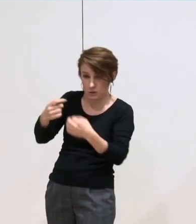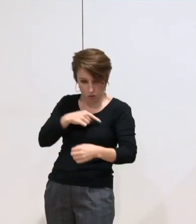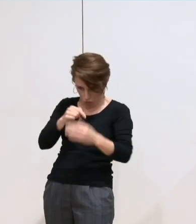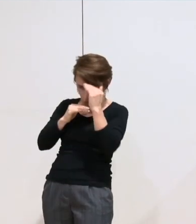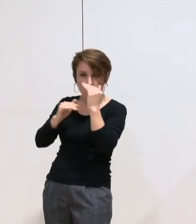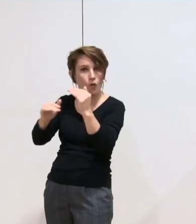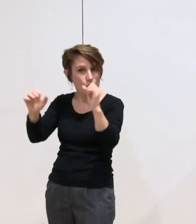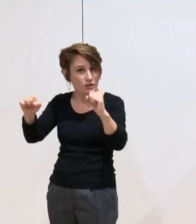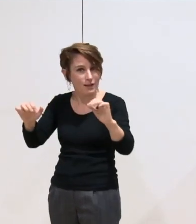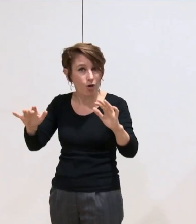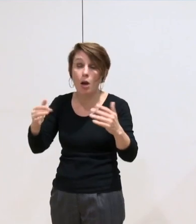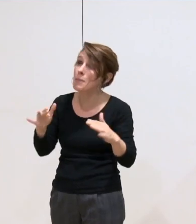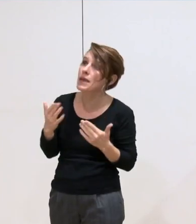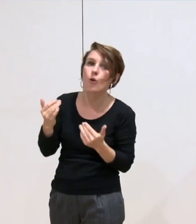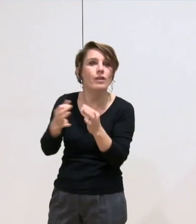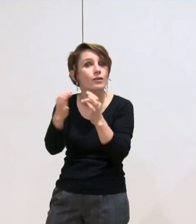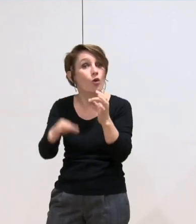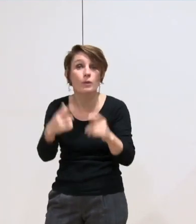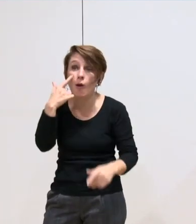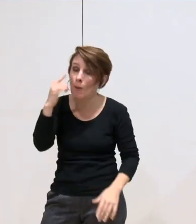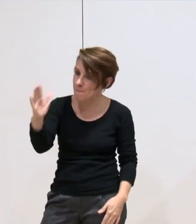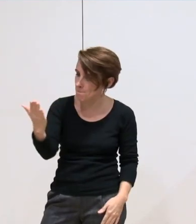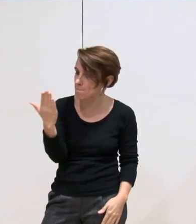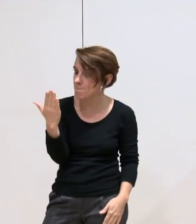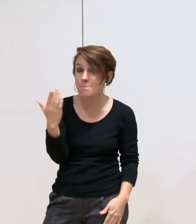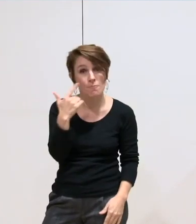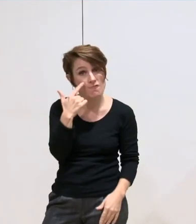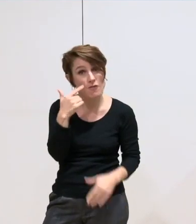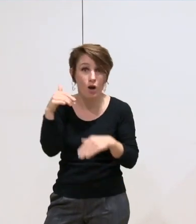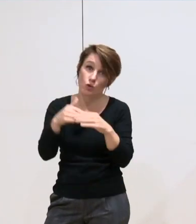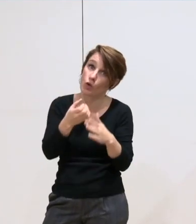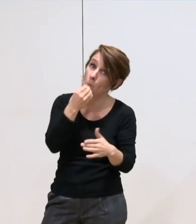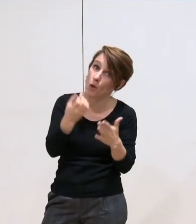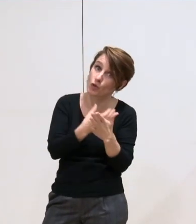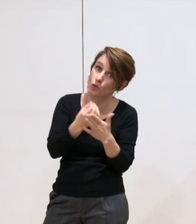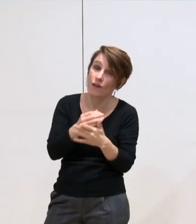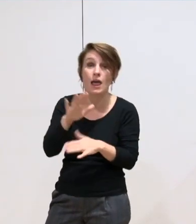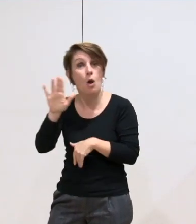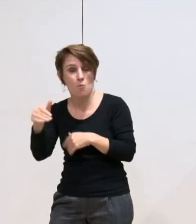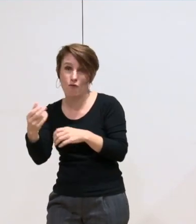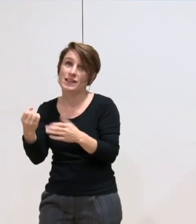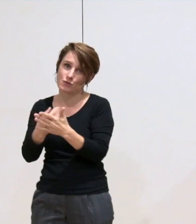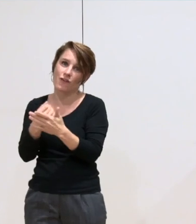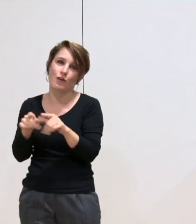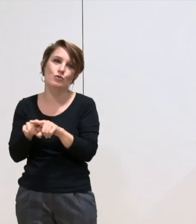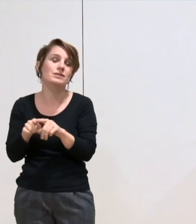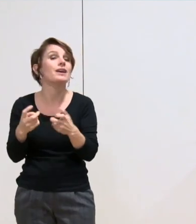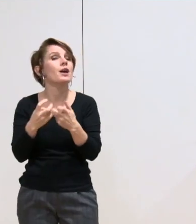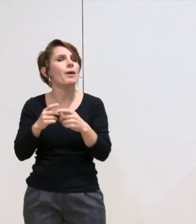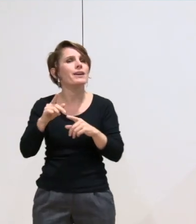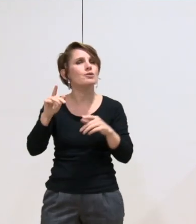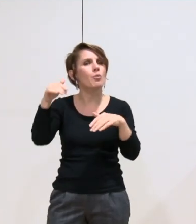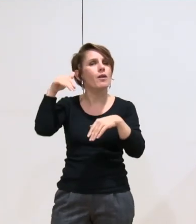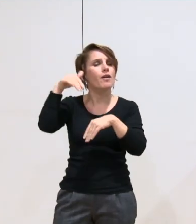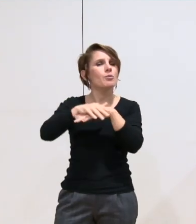bilan. Il y aura forcément des bonnes et des moins bonnes nouvelles. La soirée funk n'a pas été un grand succès, mais il